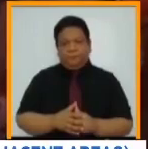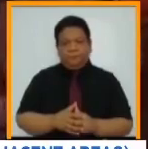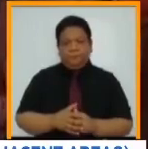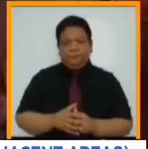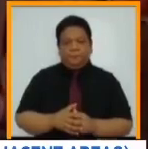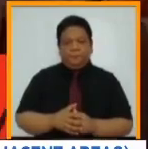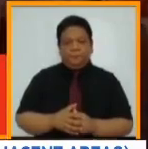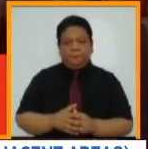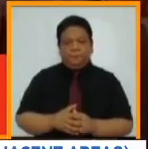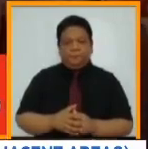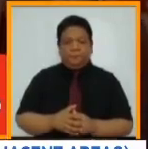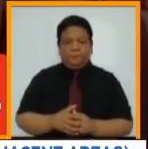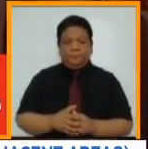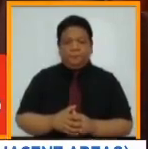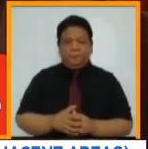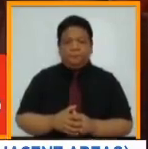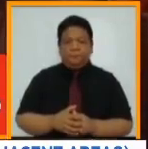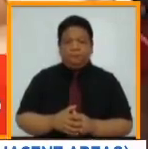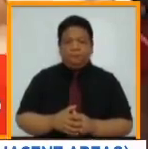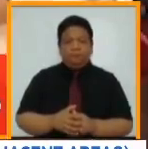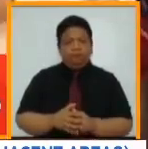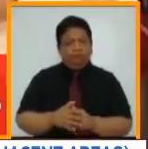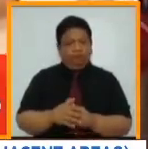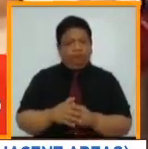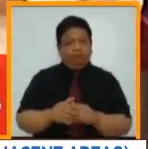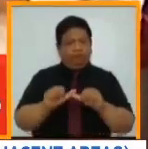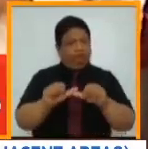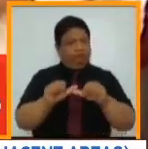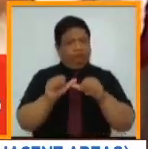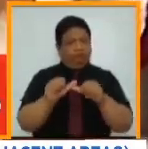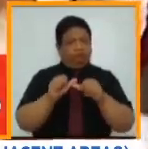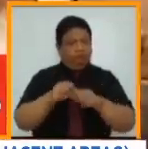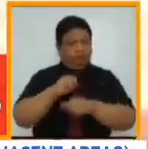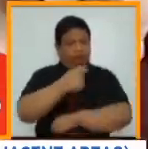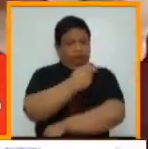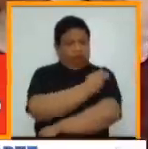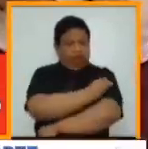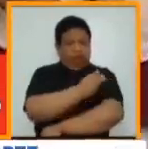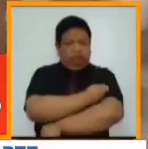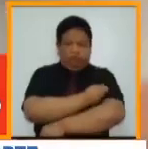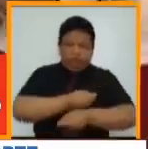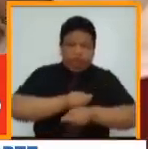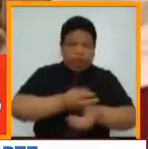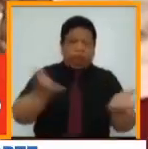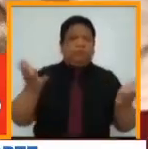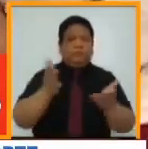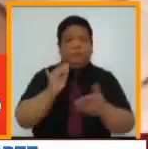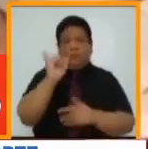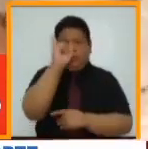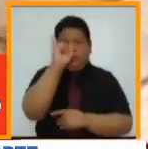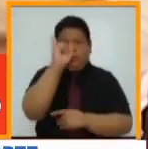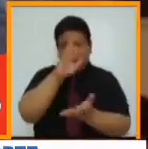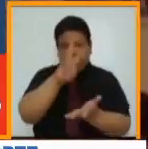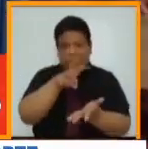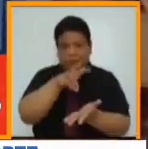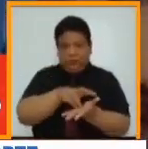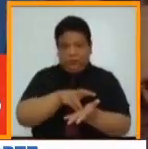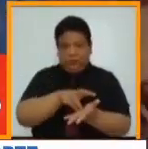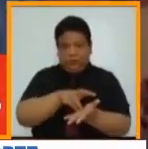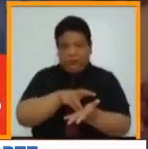Puspusan pa rin ang pagbabakuna kontra COVID-19 sa Iloilo City. Sa latest data ng Department of Health 6, nasa